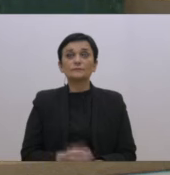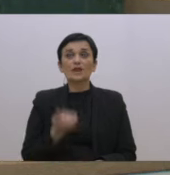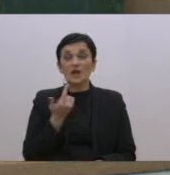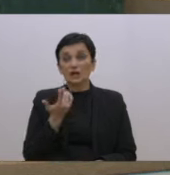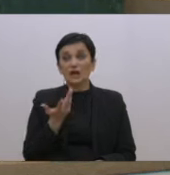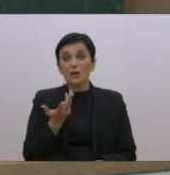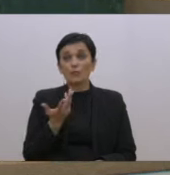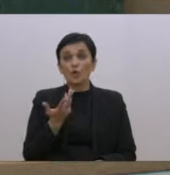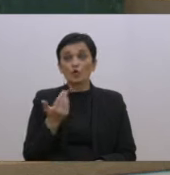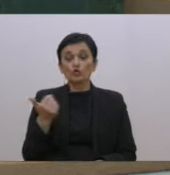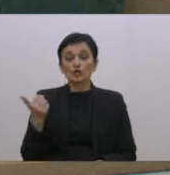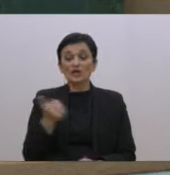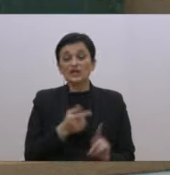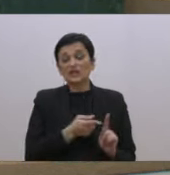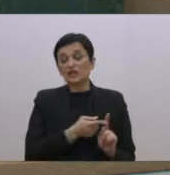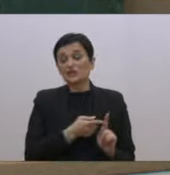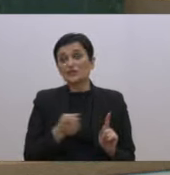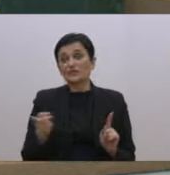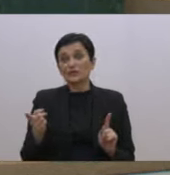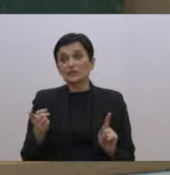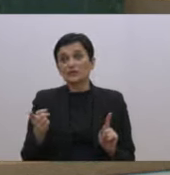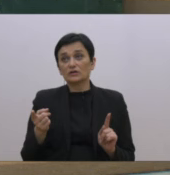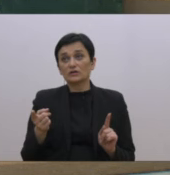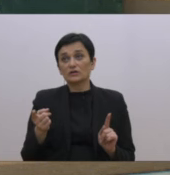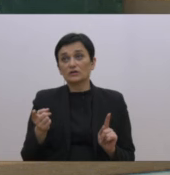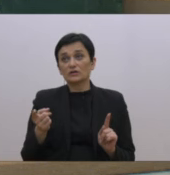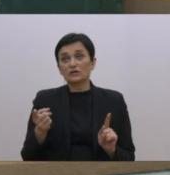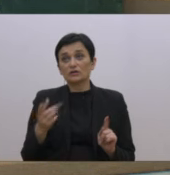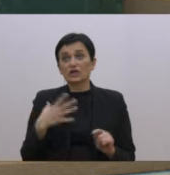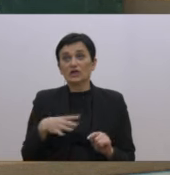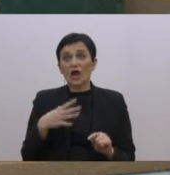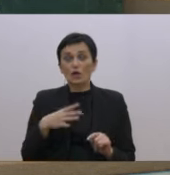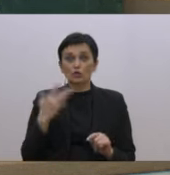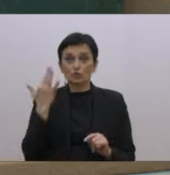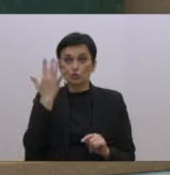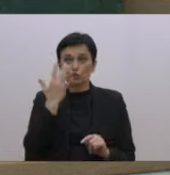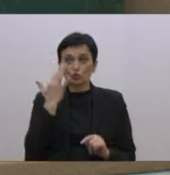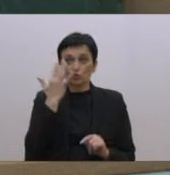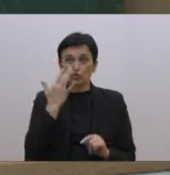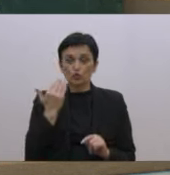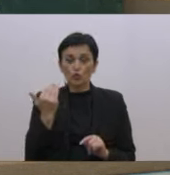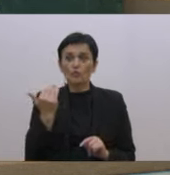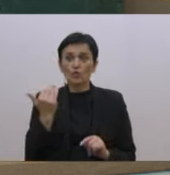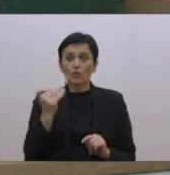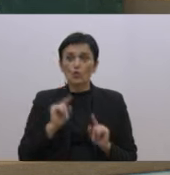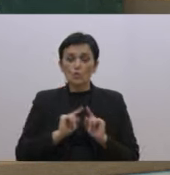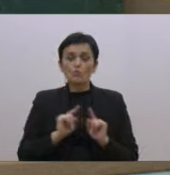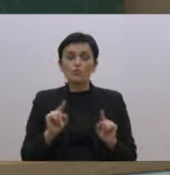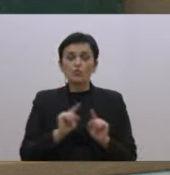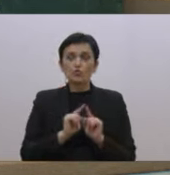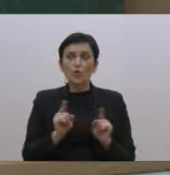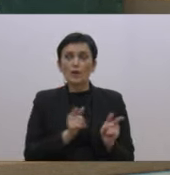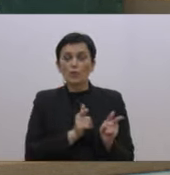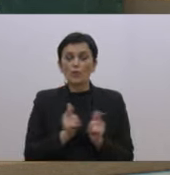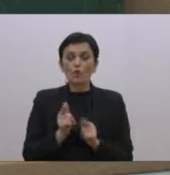რამოდენიმე კვირის განმავლობაში მთელი ქართული ოცნების ესე ვთქვათ პროპაგანდა მობილიზებული